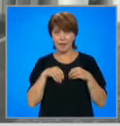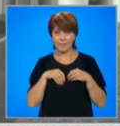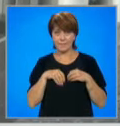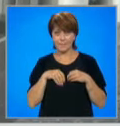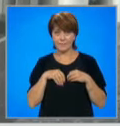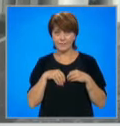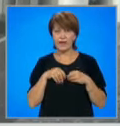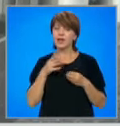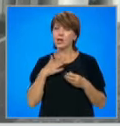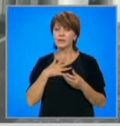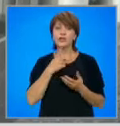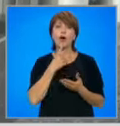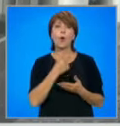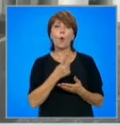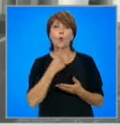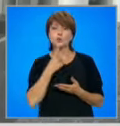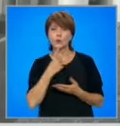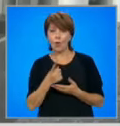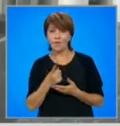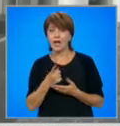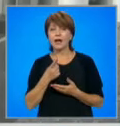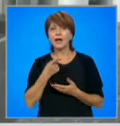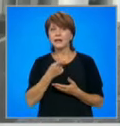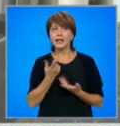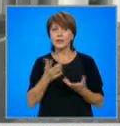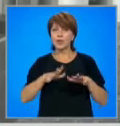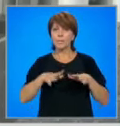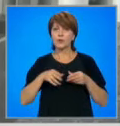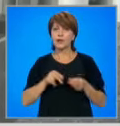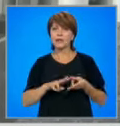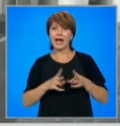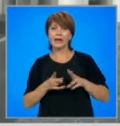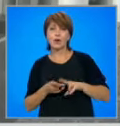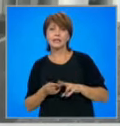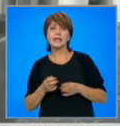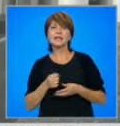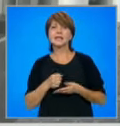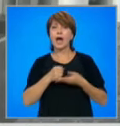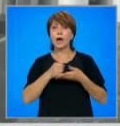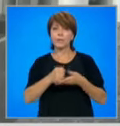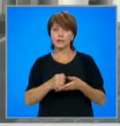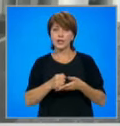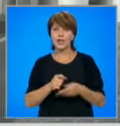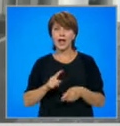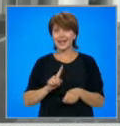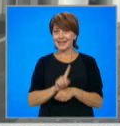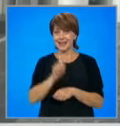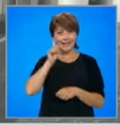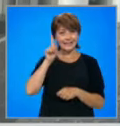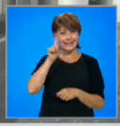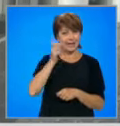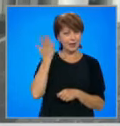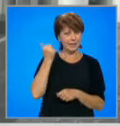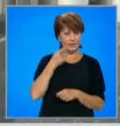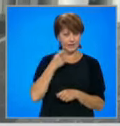постави условия за връчване на мандатите с оглед на това дали ще приема актуализация на бюджета. Тогава го държахме 11 дни.